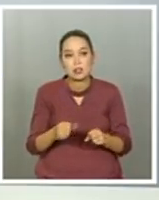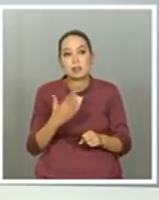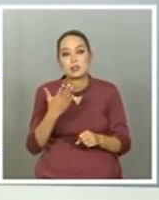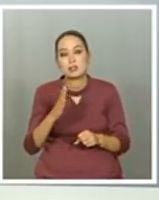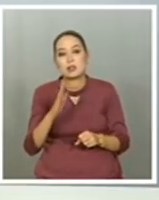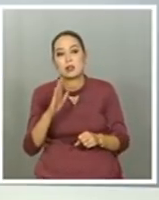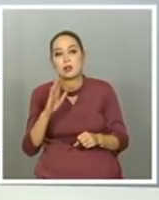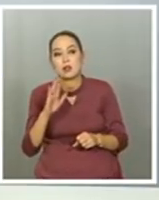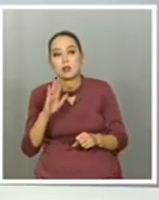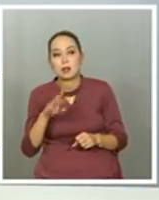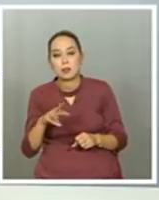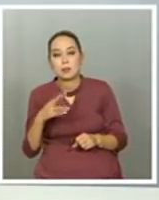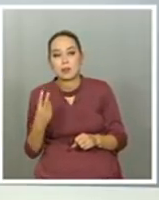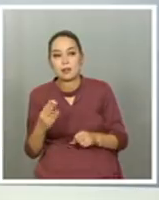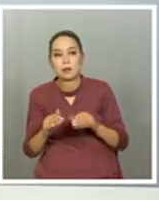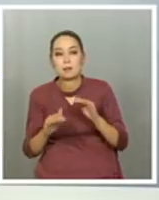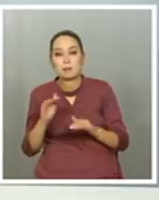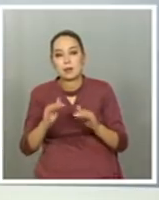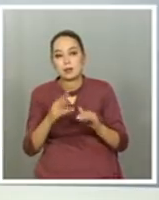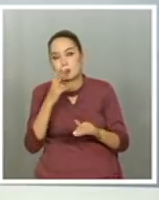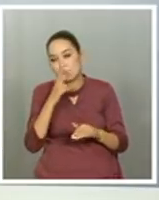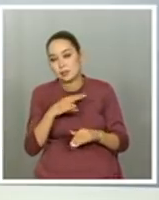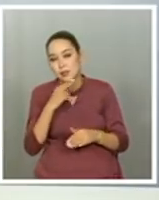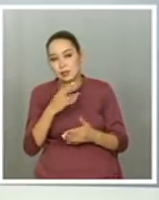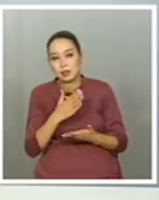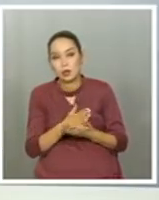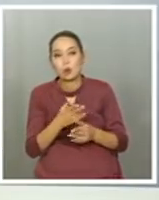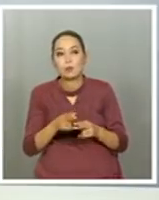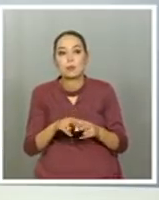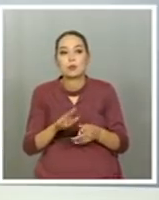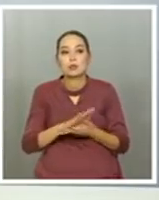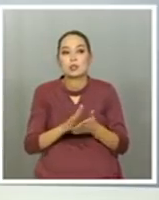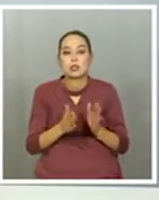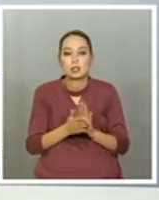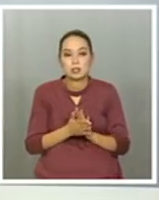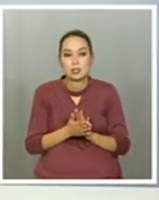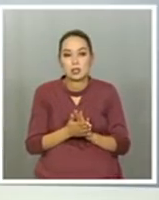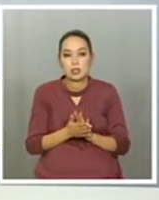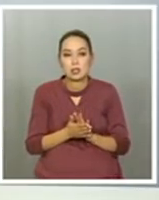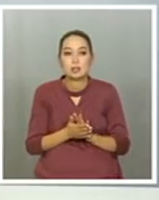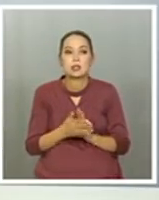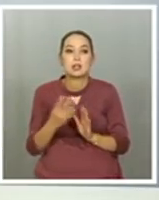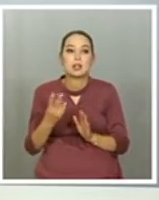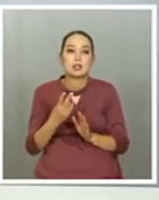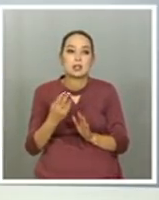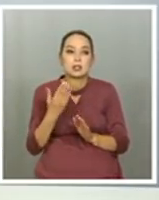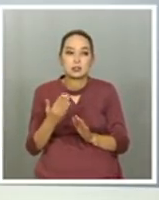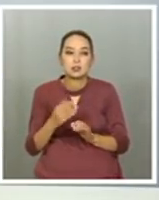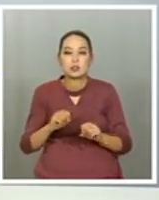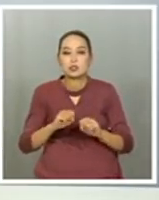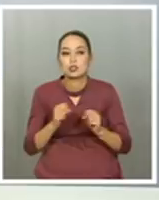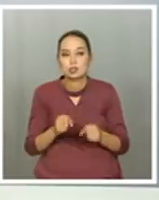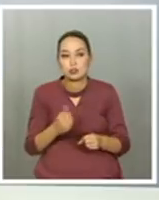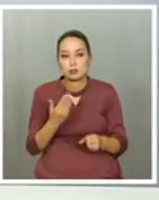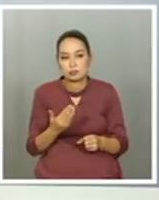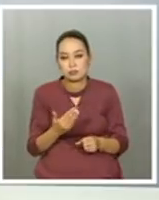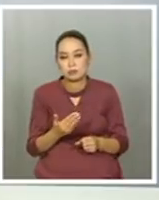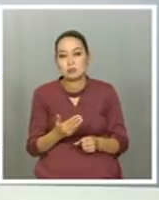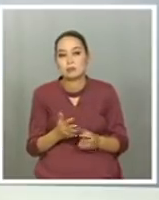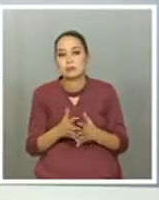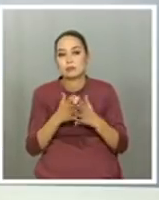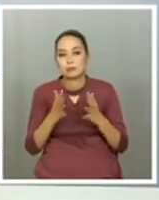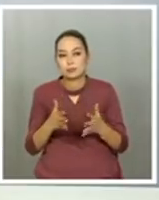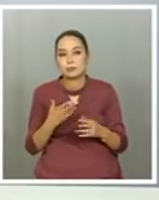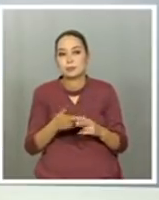арбашаға соқтығысқан сәтін байқай аламыз. Бұл жағдайда шарт бойынша бізде екінші арбашаның жылдамдығы 0-ға тең. Сәйкесінше